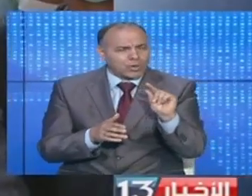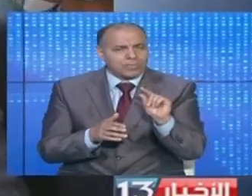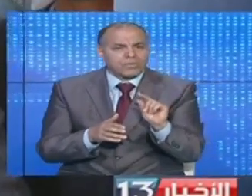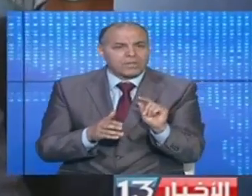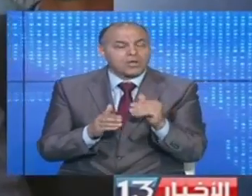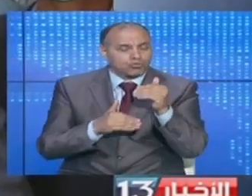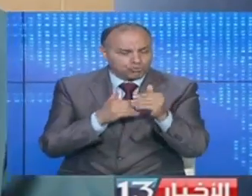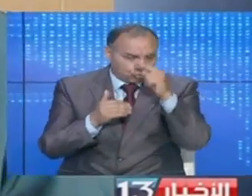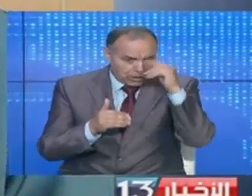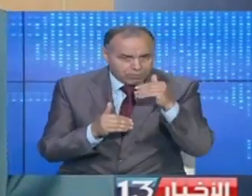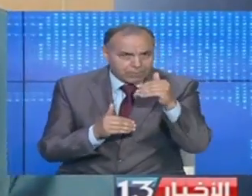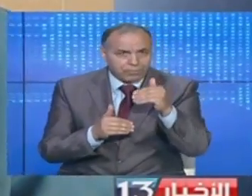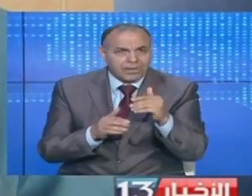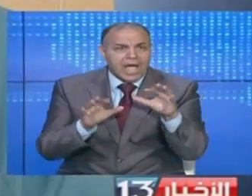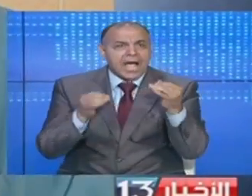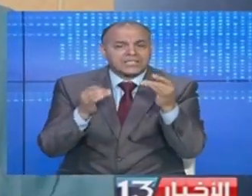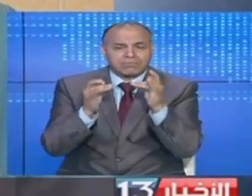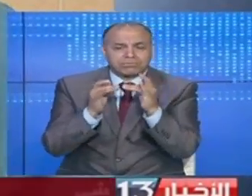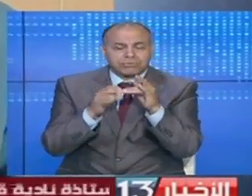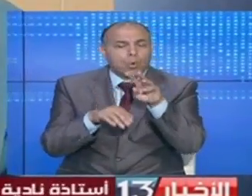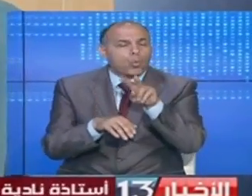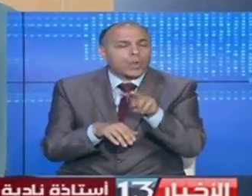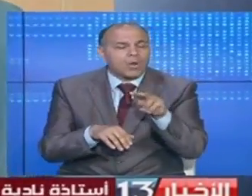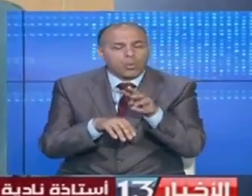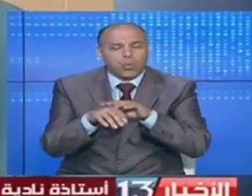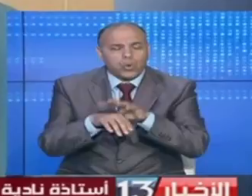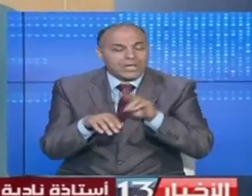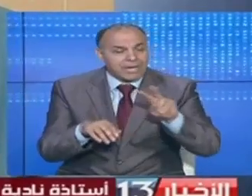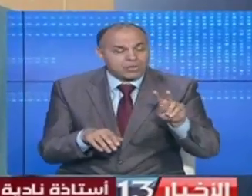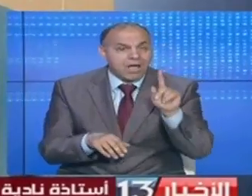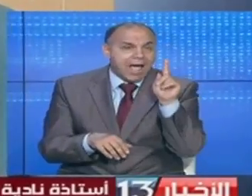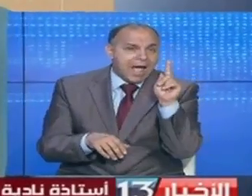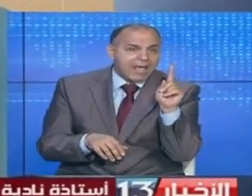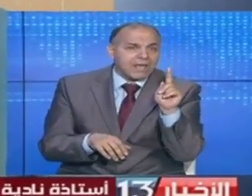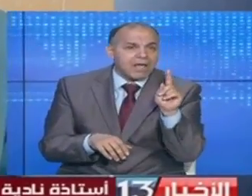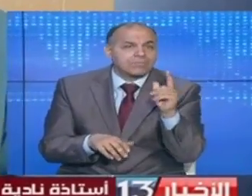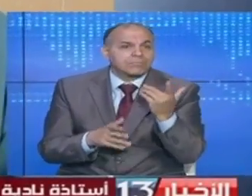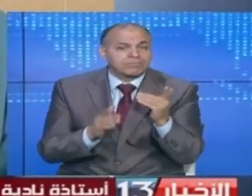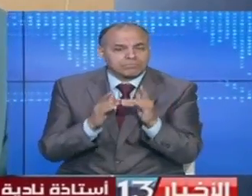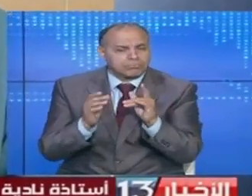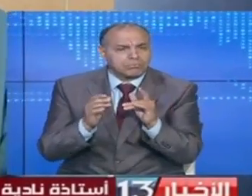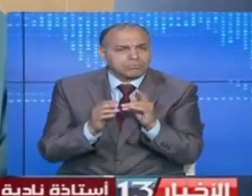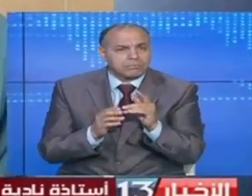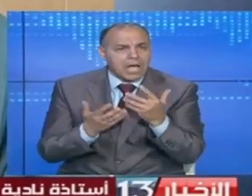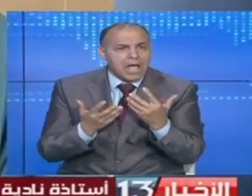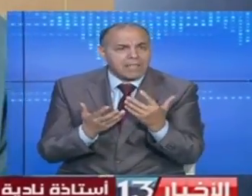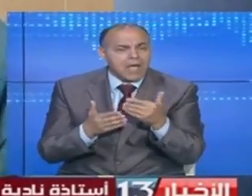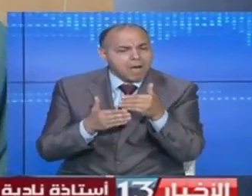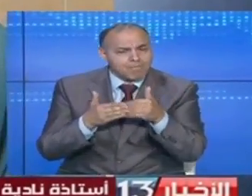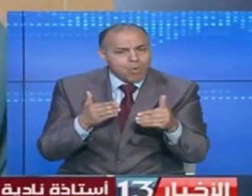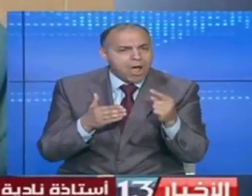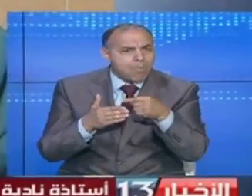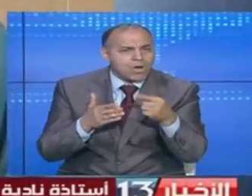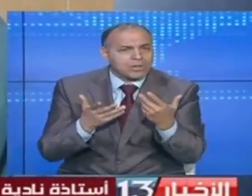نمشيو فيه إن شاء الله. 10 فروشات بالنسبة لولاية بنعروس، دونك حاجة هيلة برشا. دونك باش ينقصنا